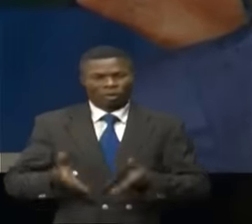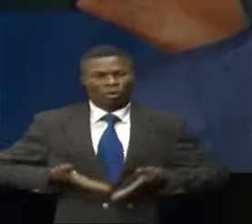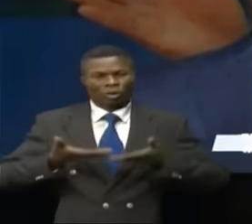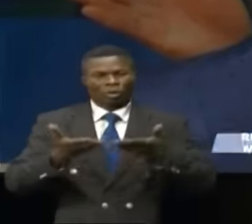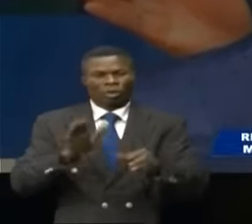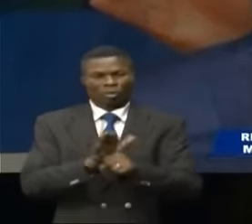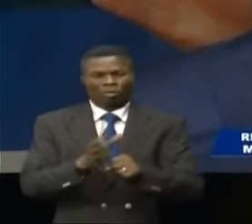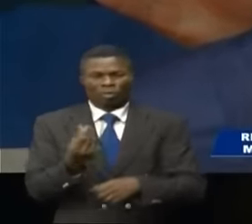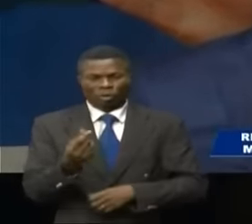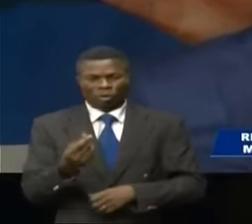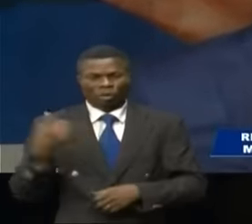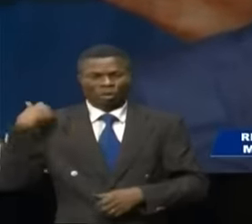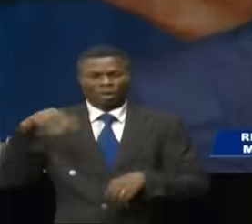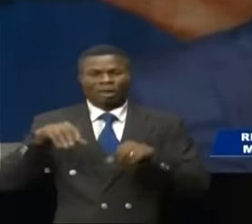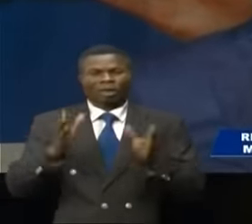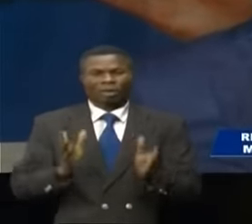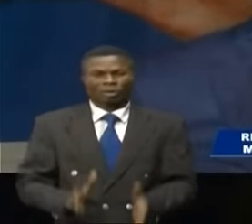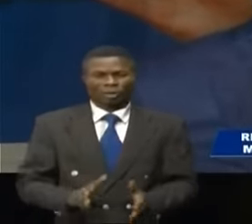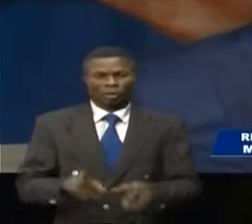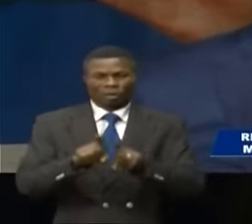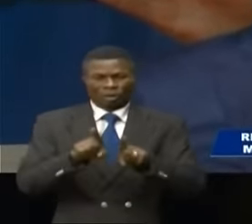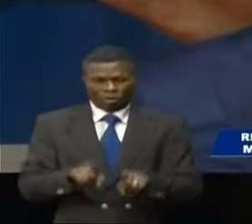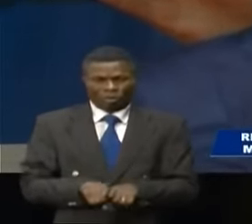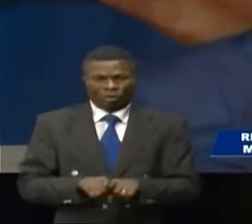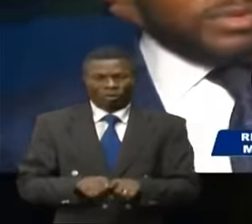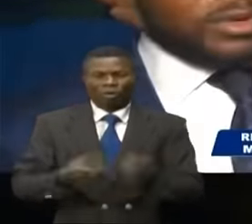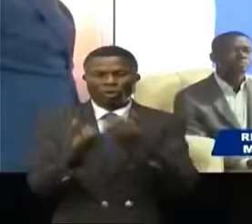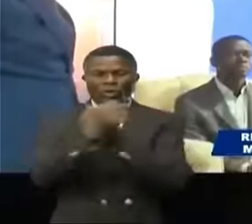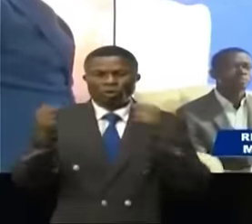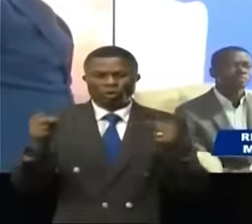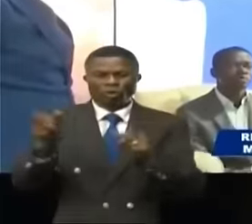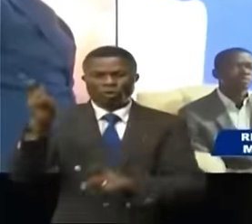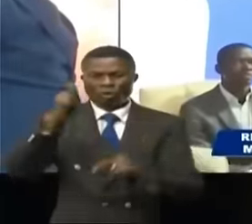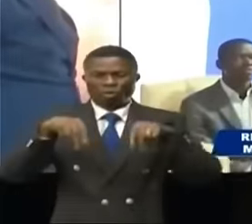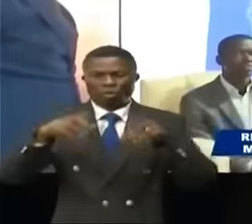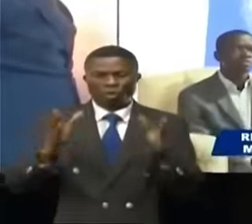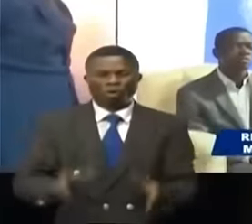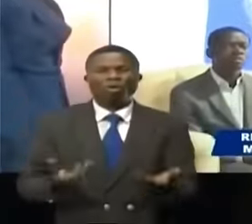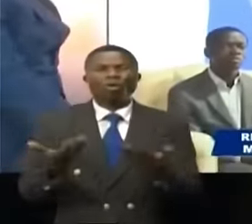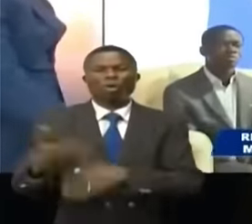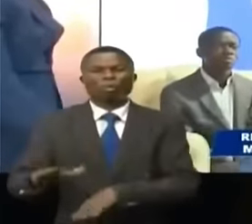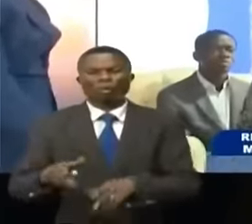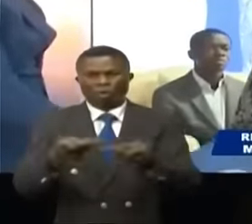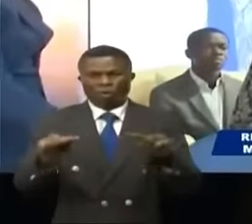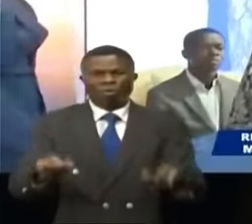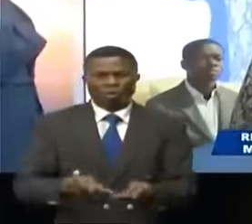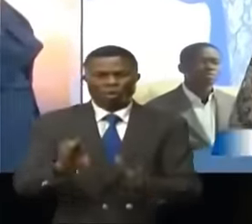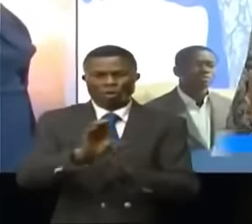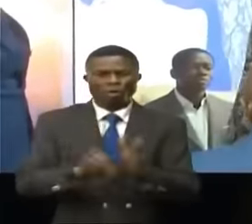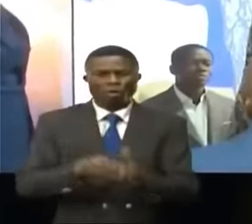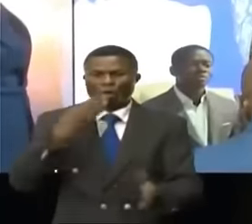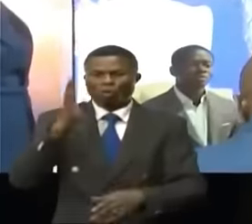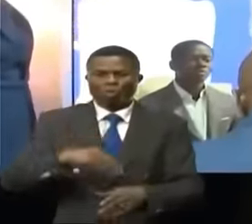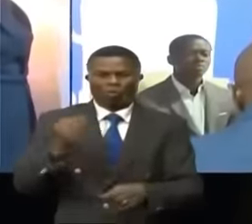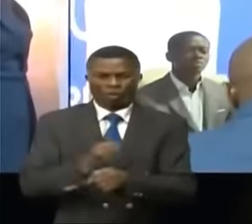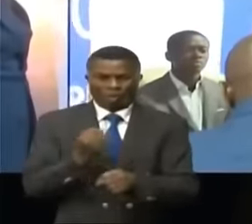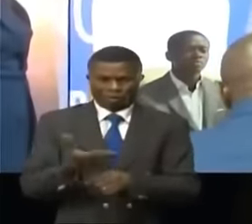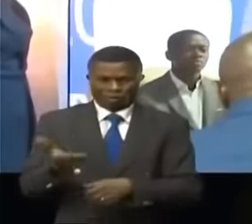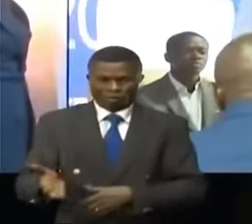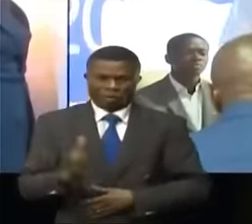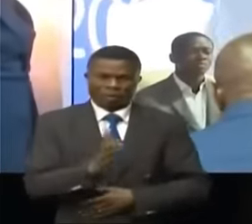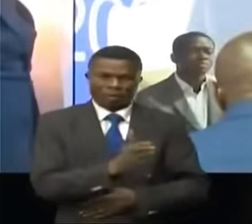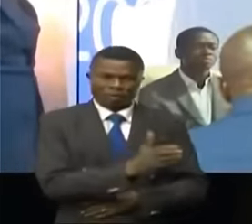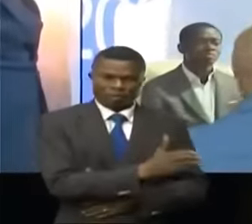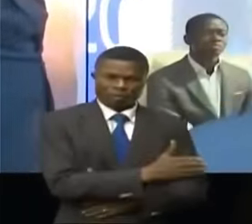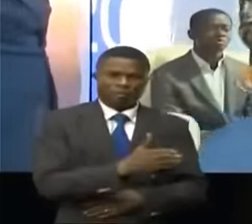de moyens à l'État congolais et en même temps sauver nos compatriotes qui meurent suite aux mauvaises conditions de travail. Merci